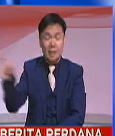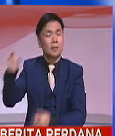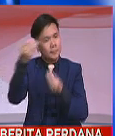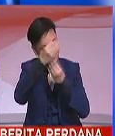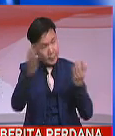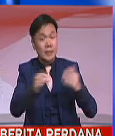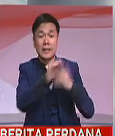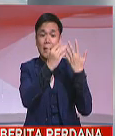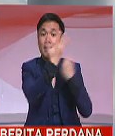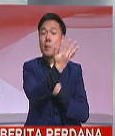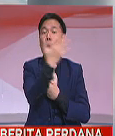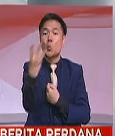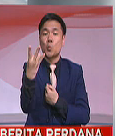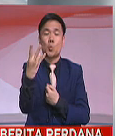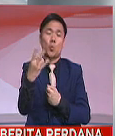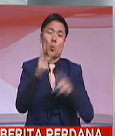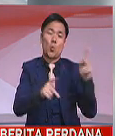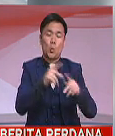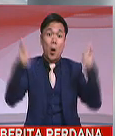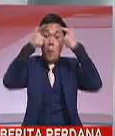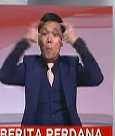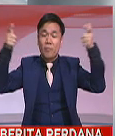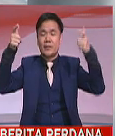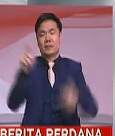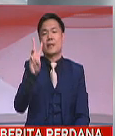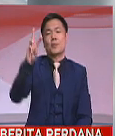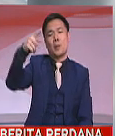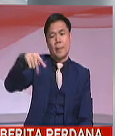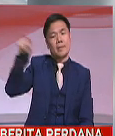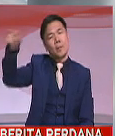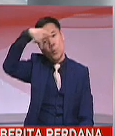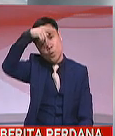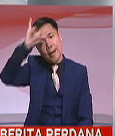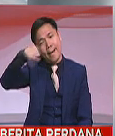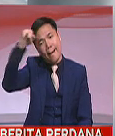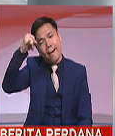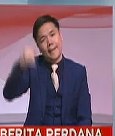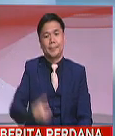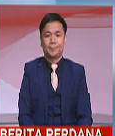57 pegawai baharu Pejabat Mufti Wilayah Persekutuan di Putrajaya.